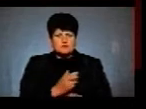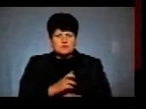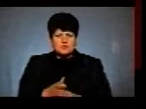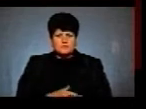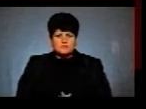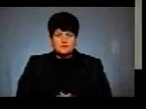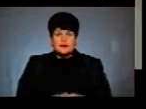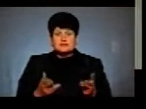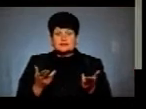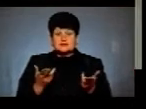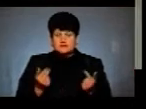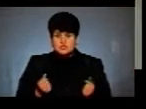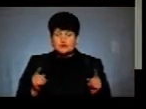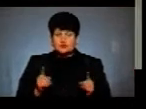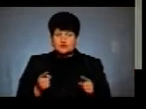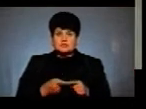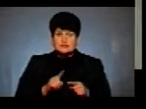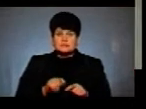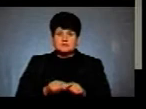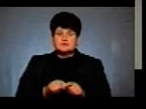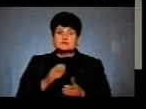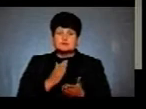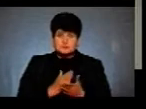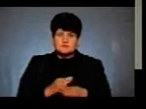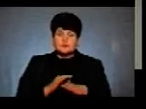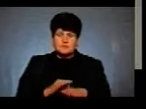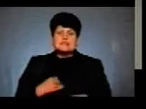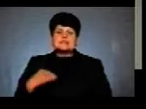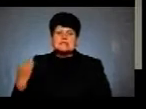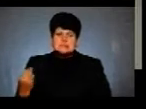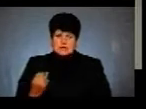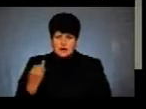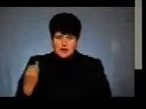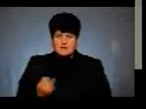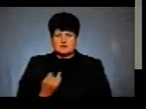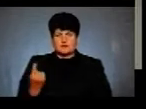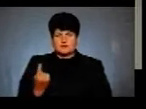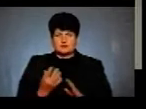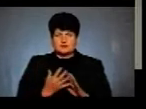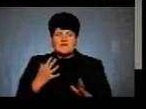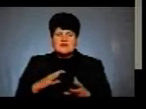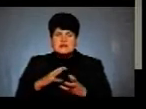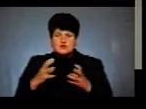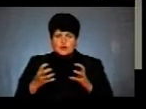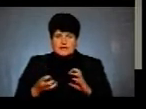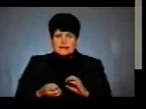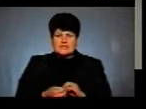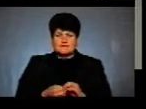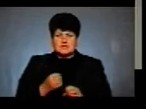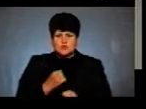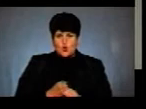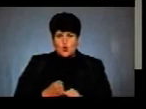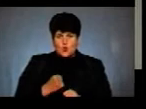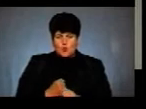Звичайно, що такий моніторинг ведеться, тому що ми зацікавлені насамперед в результативності